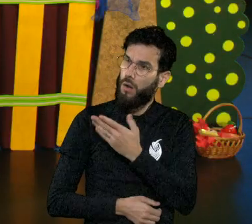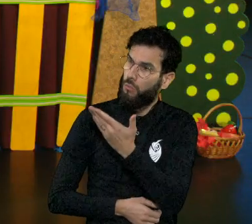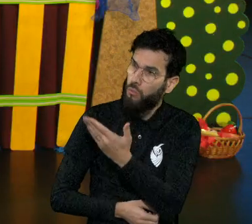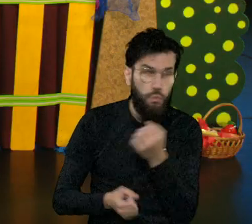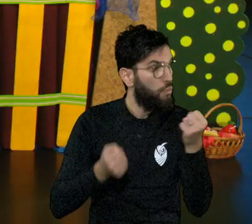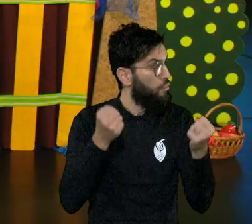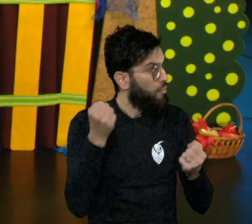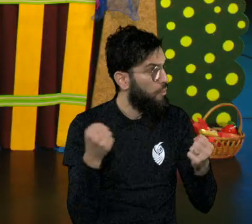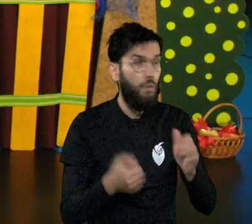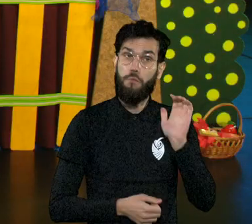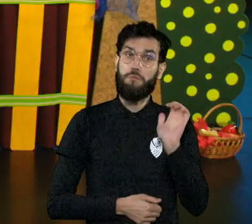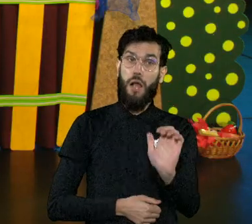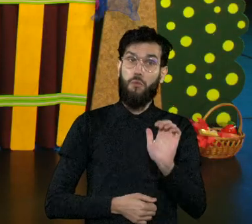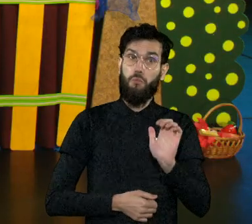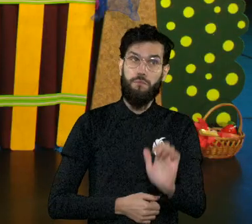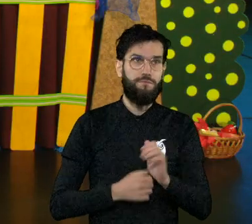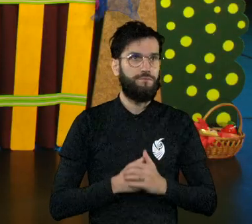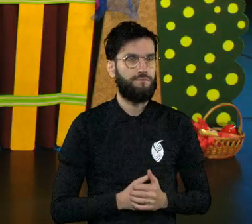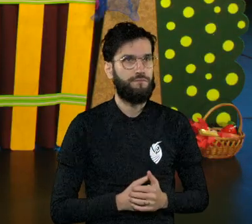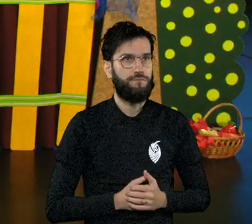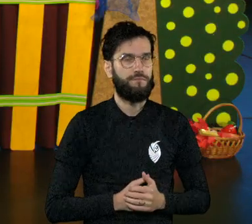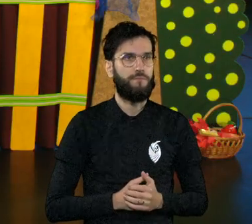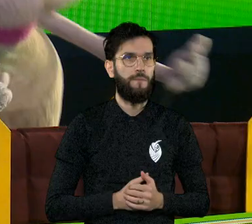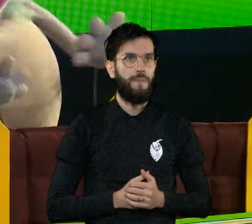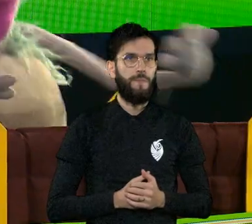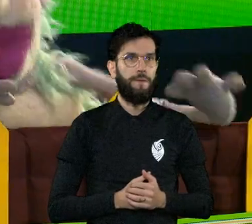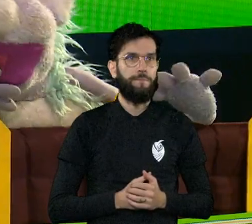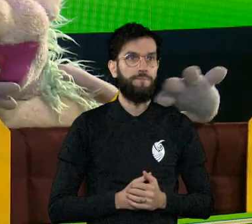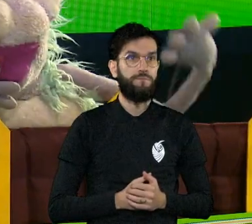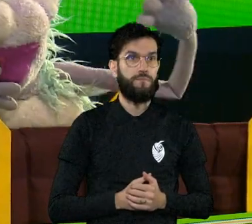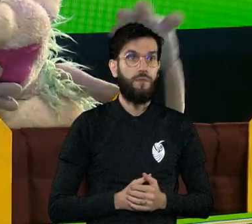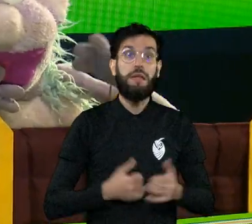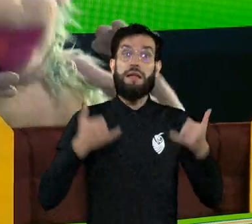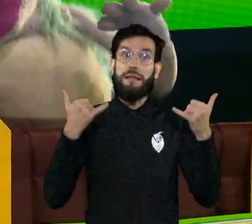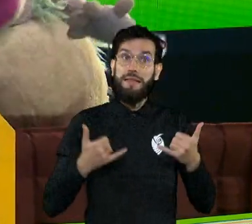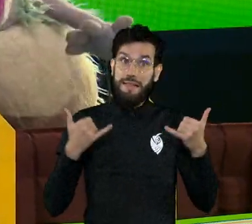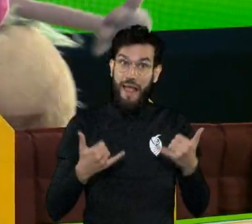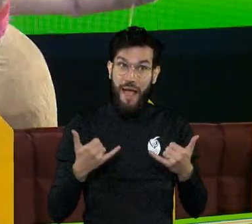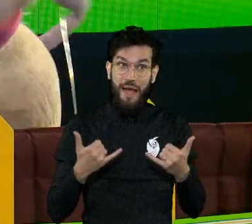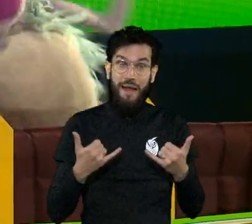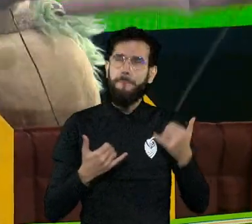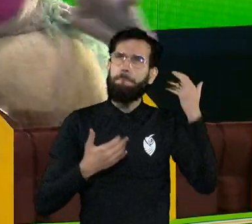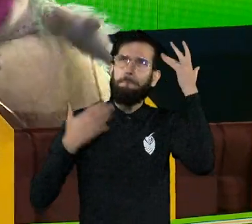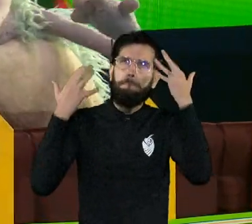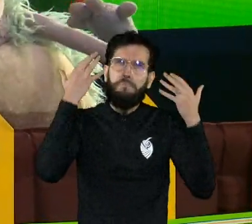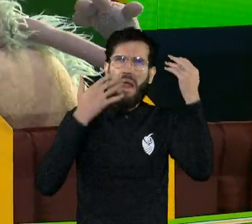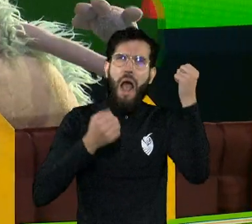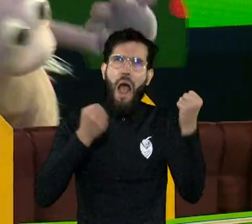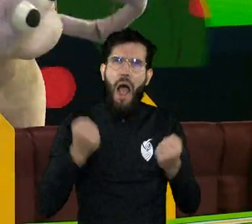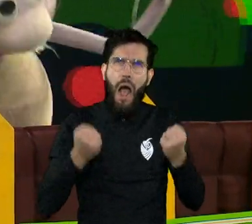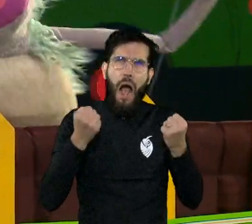zatrú hlasno, šofér je šéf najväčší. No a teraz si predstavíme, aké všetky